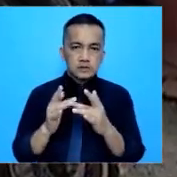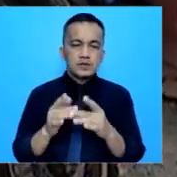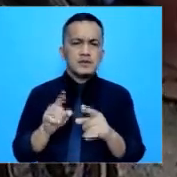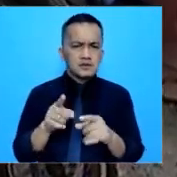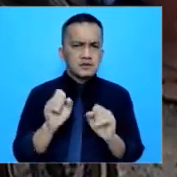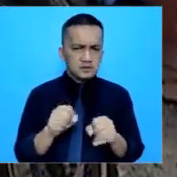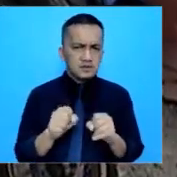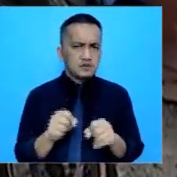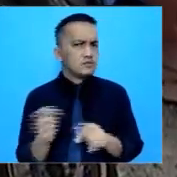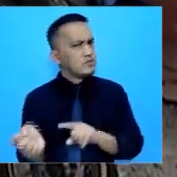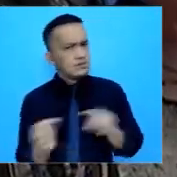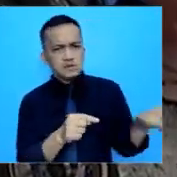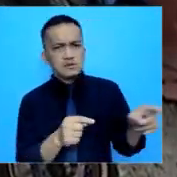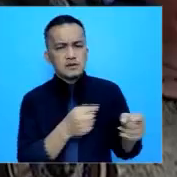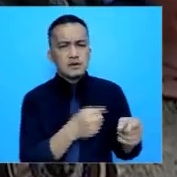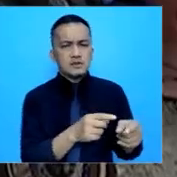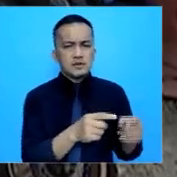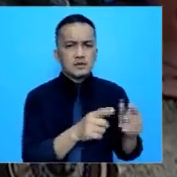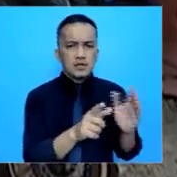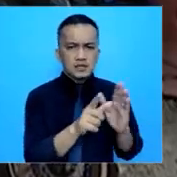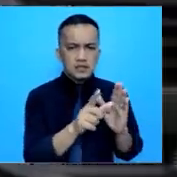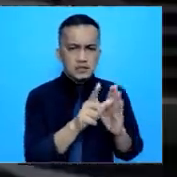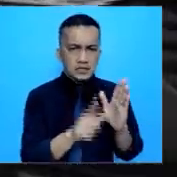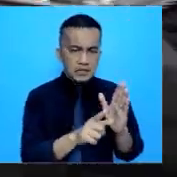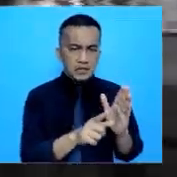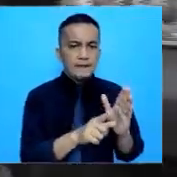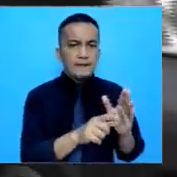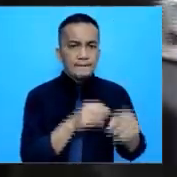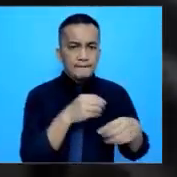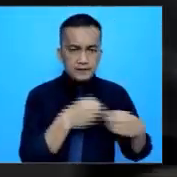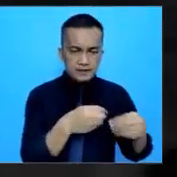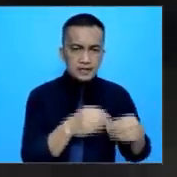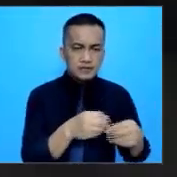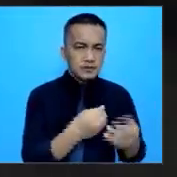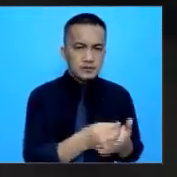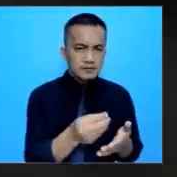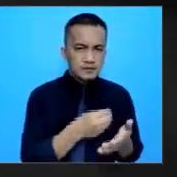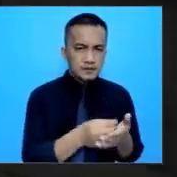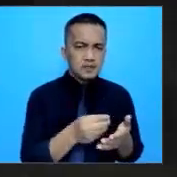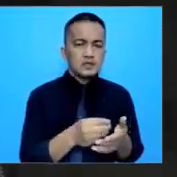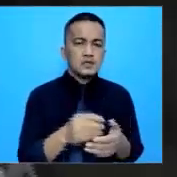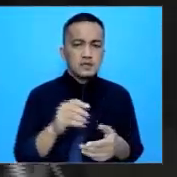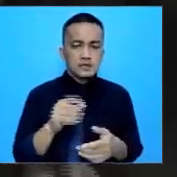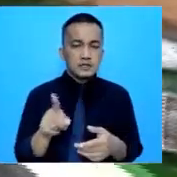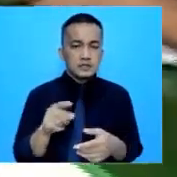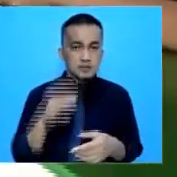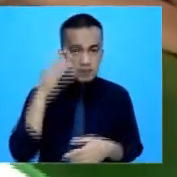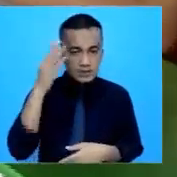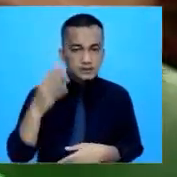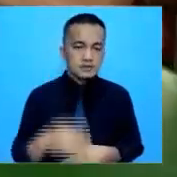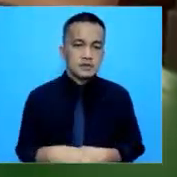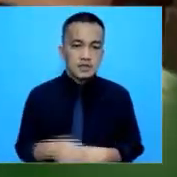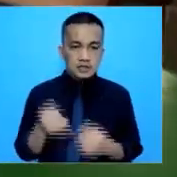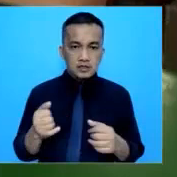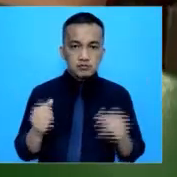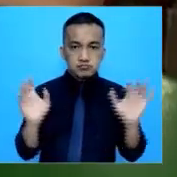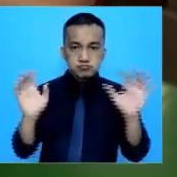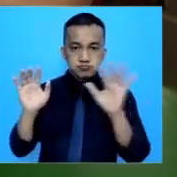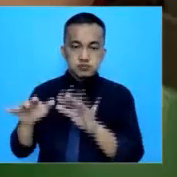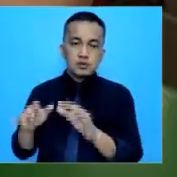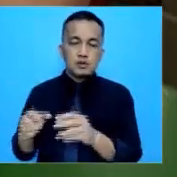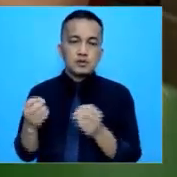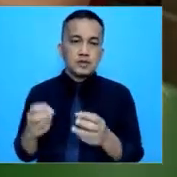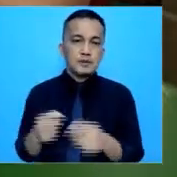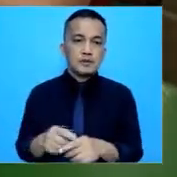tindahan daw dapat bumili. Gaya dito, sa Fireworks Capital ng Pilipinas, ang Bocaue, Bulacan. Ngayong araw, punuan na naman ang mga pwesto rito.